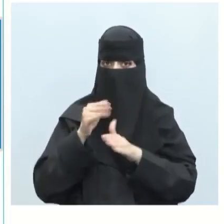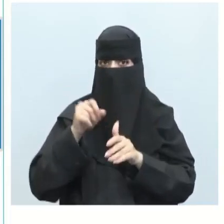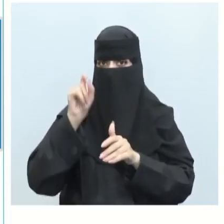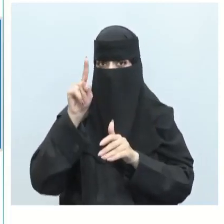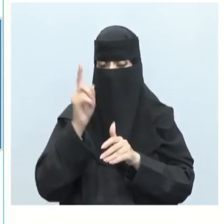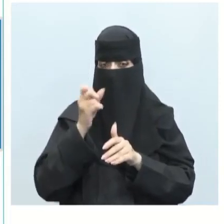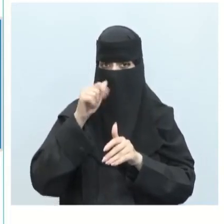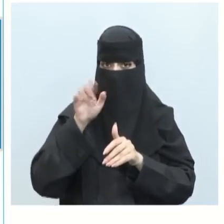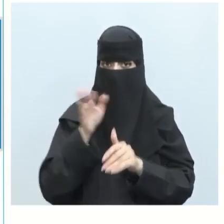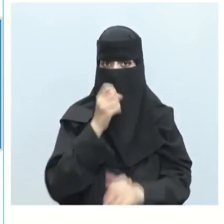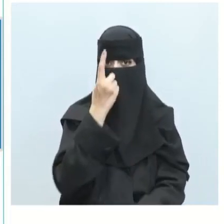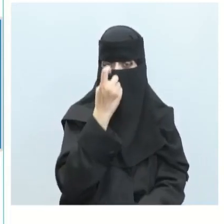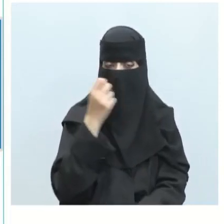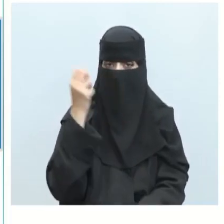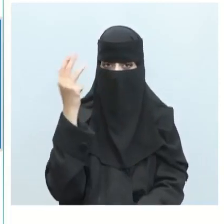الانترنت